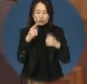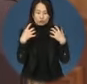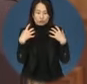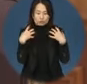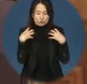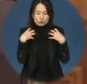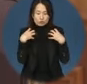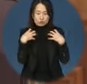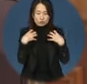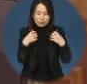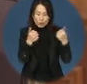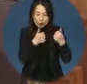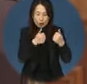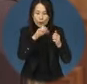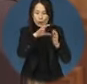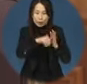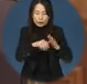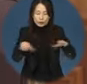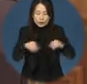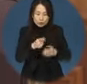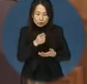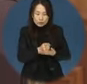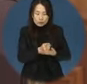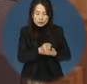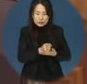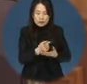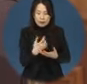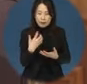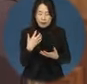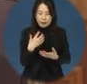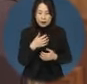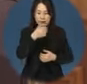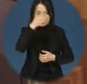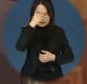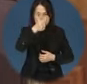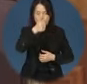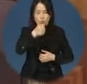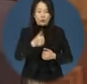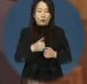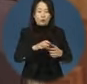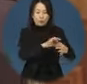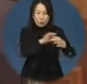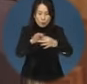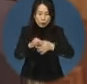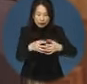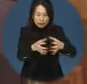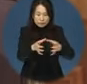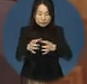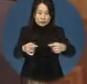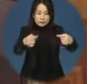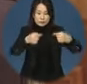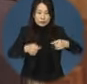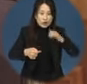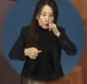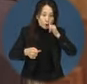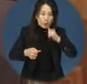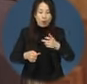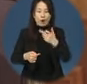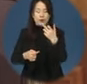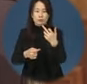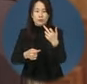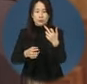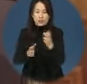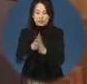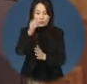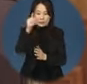때는 총리 주제로 하면서 관계부처 장관이 다 참여를 하고 예 그리고 지역의 17개 시도에 시장도